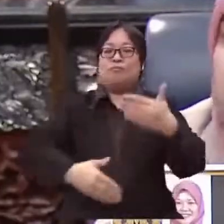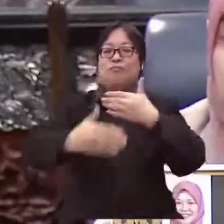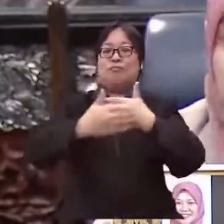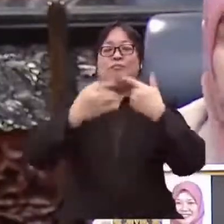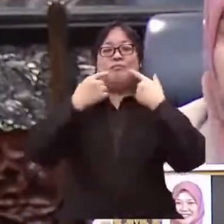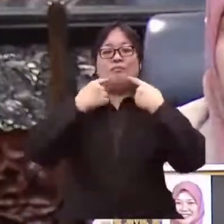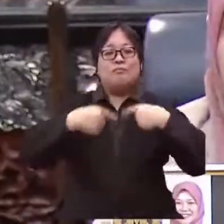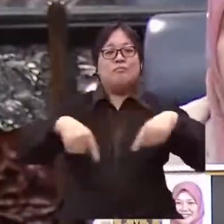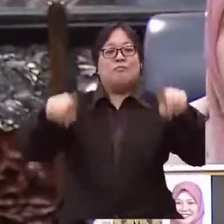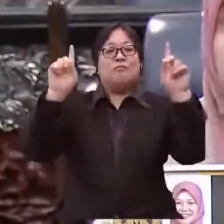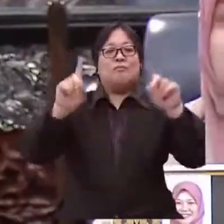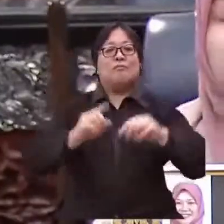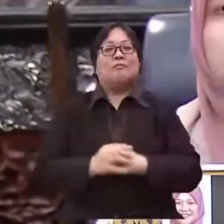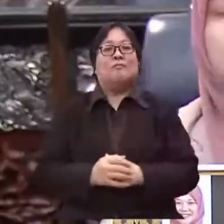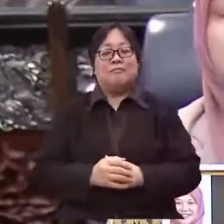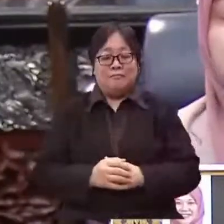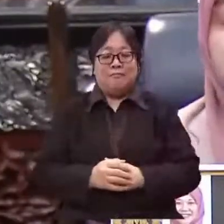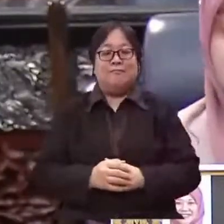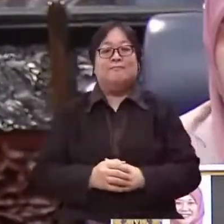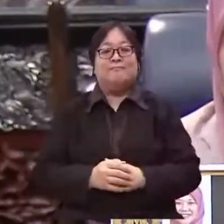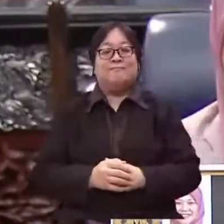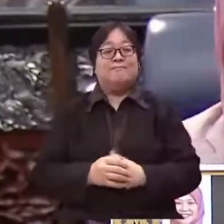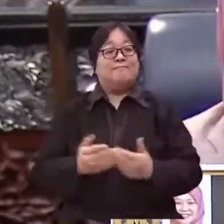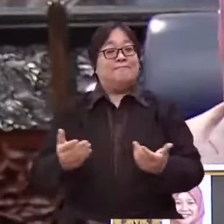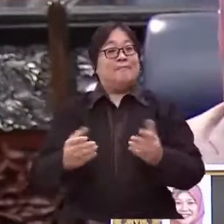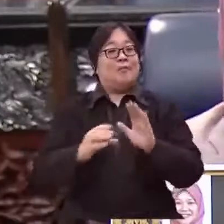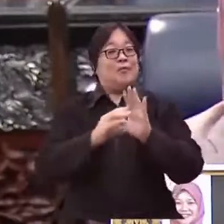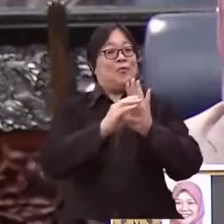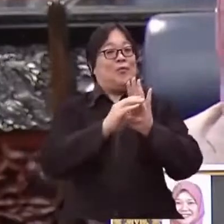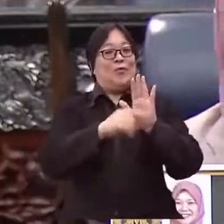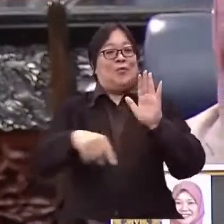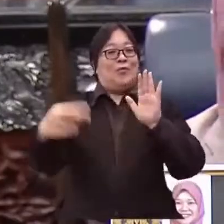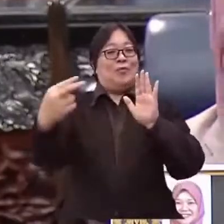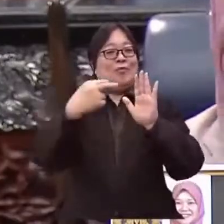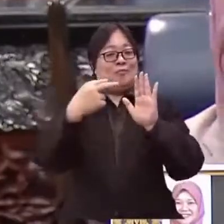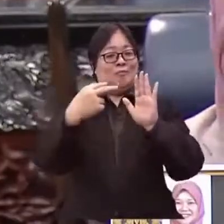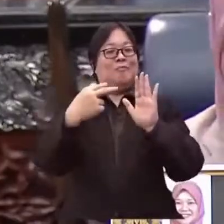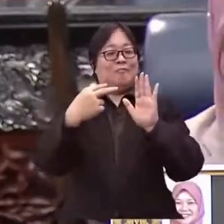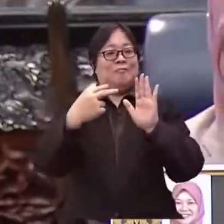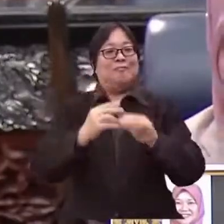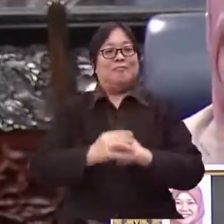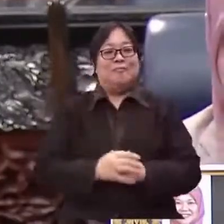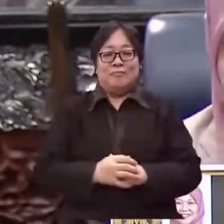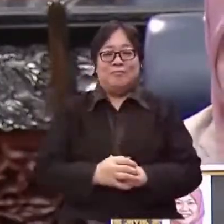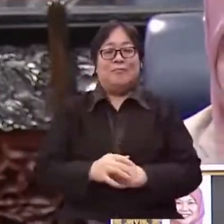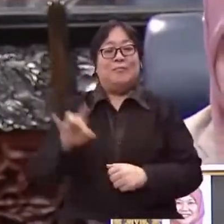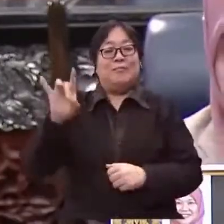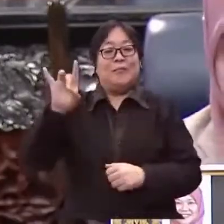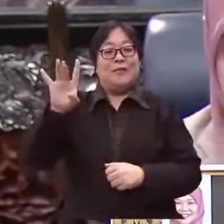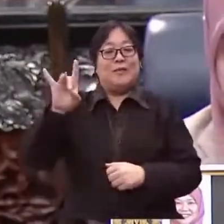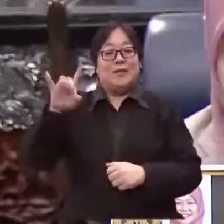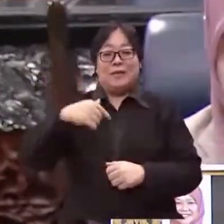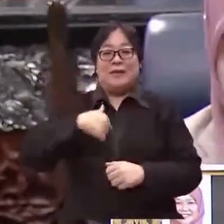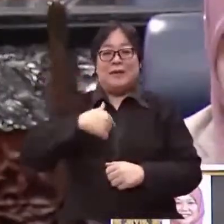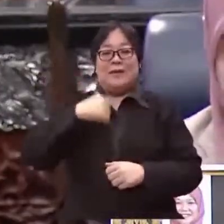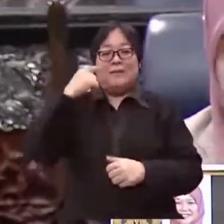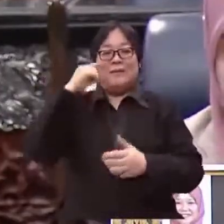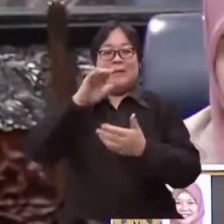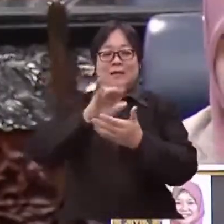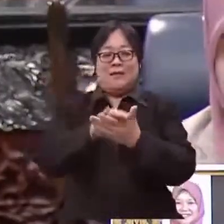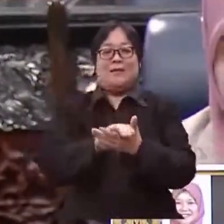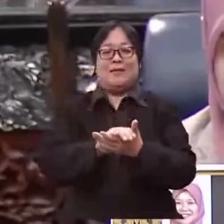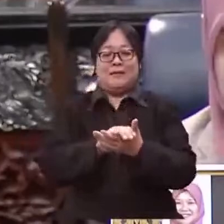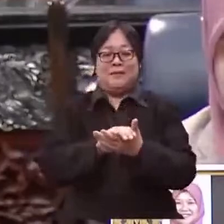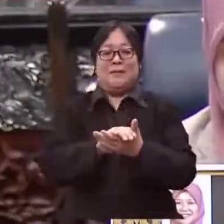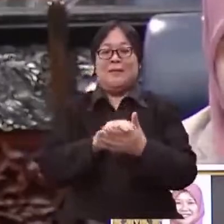semula dan ini bagi saya adalah satu teladan bagi kita sebagai sebuah negara juga jadi Insya Allah saya percaya Walaupun ada kesan